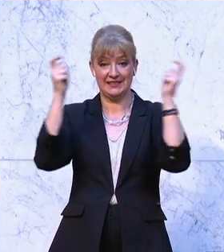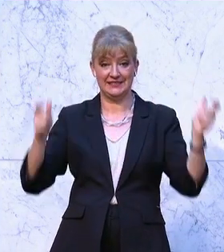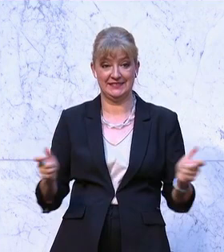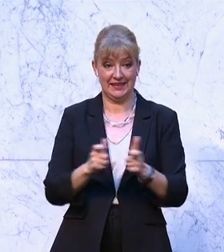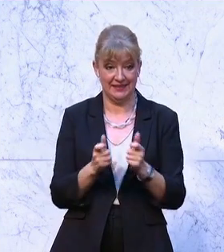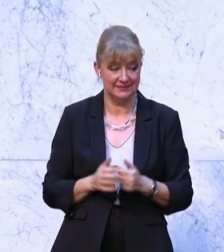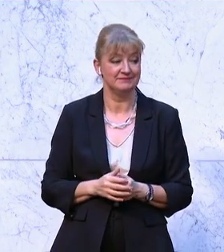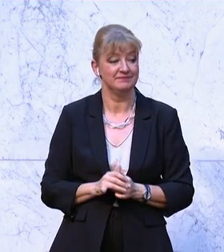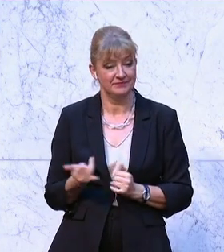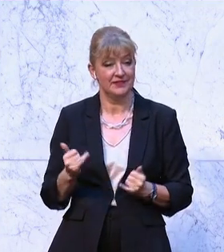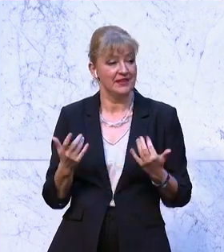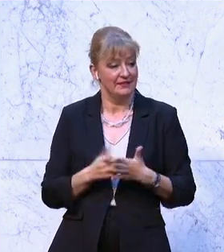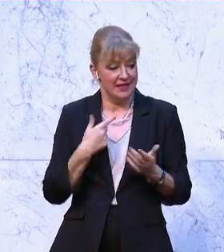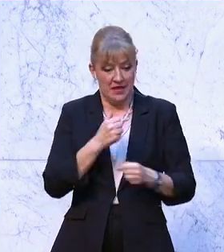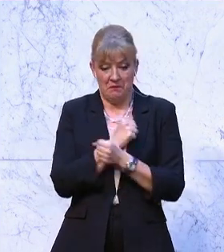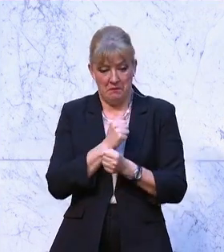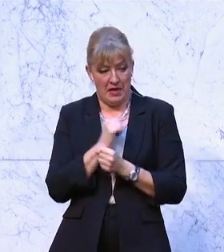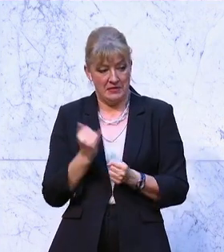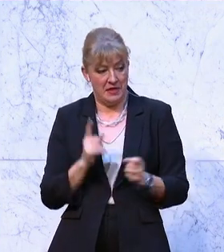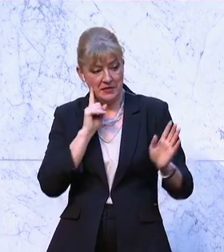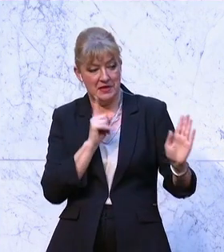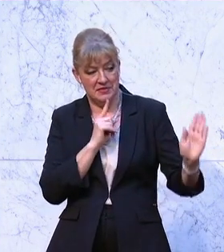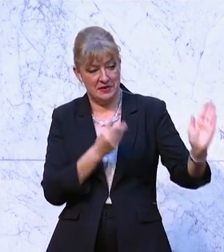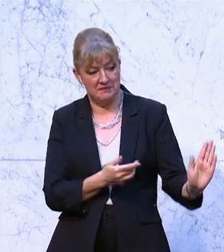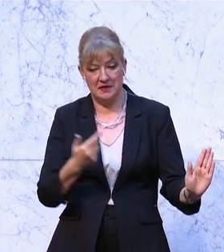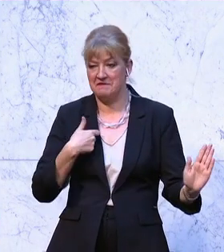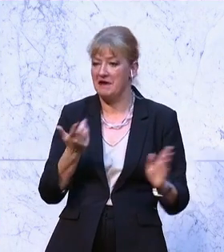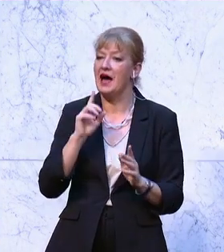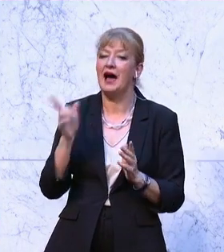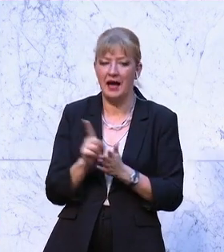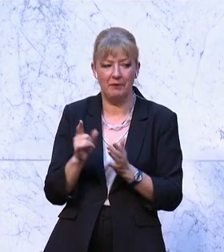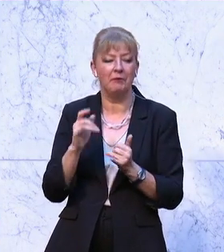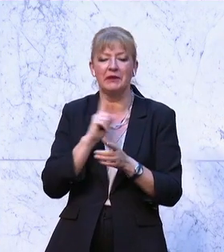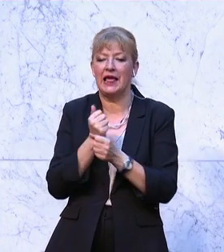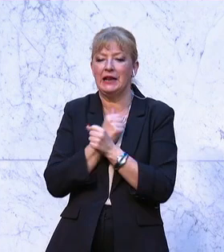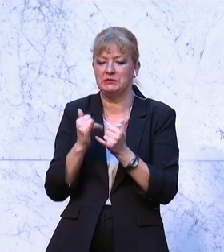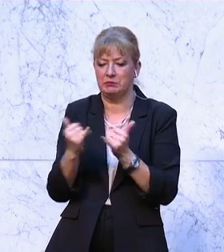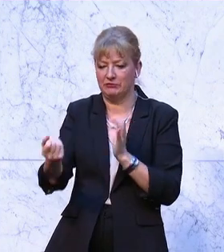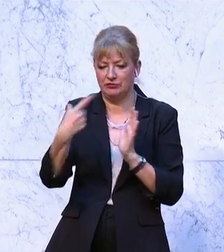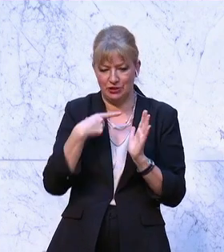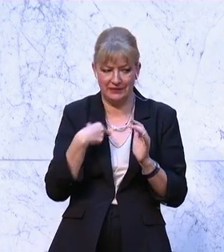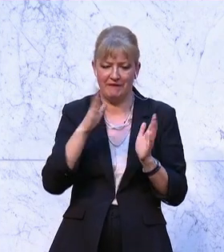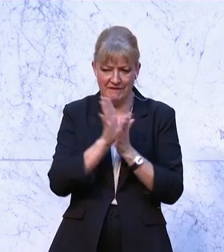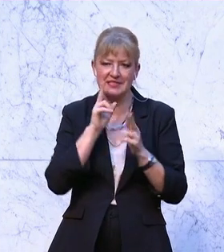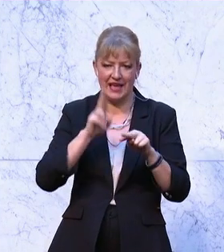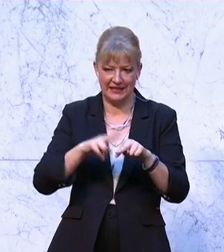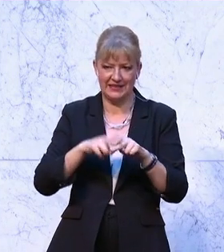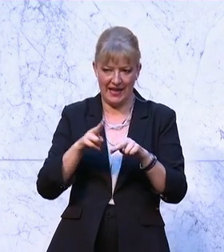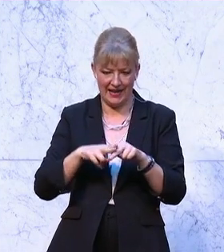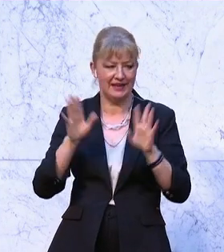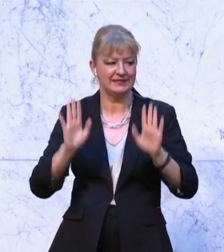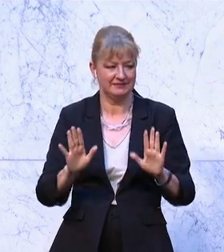Fernsehschirmen, also zu dem Bären, der mir heute anonym mit Liebesbrief geschenkt wurde. Zu dem komme ich dann später noch.